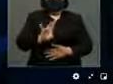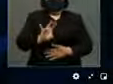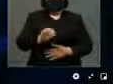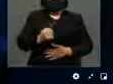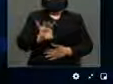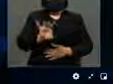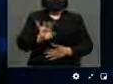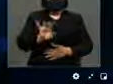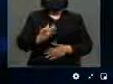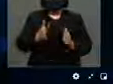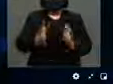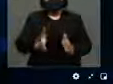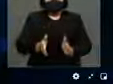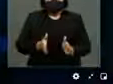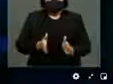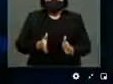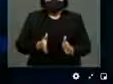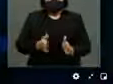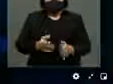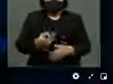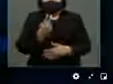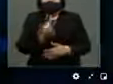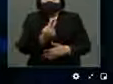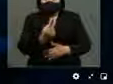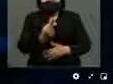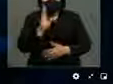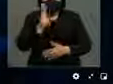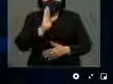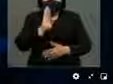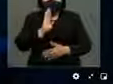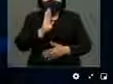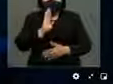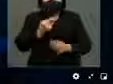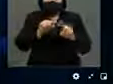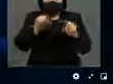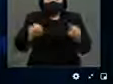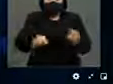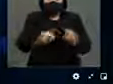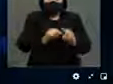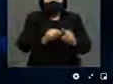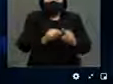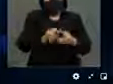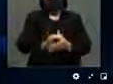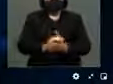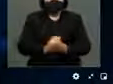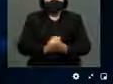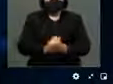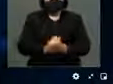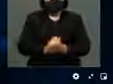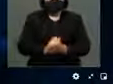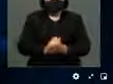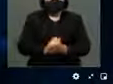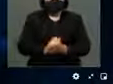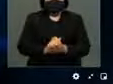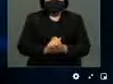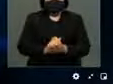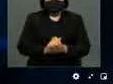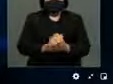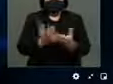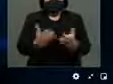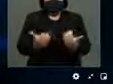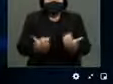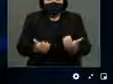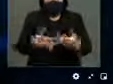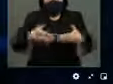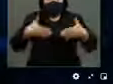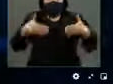17,148 รายนะครับก็จะเห็นตัวเลขตัวนี้แยกออกมาให้เห็นภาพชัดขึ้นนะครับในกลุ่มนี้มีหายป่วยน